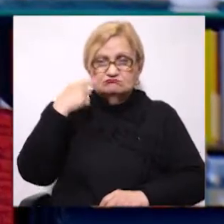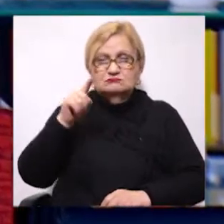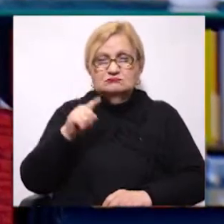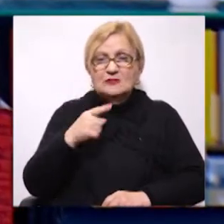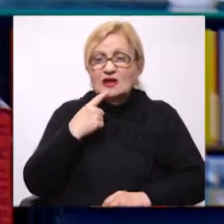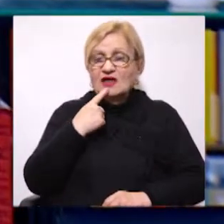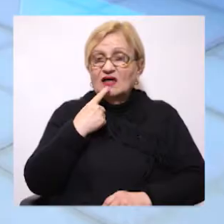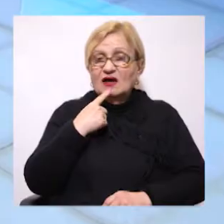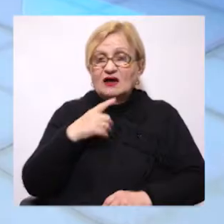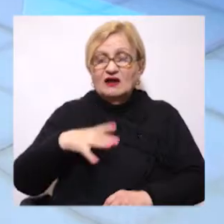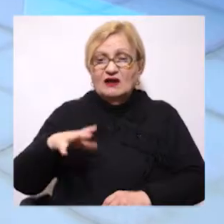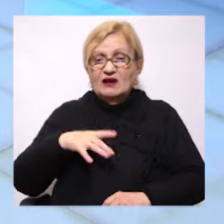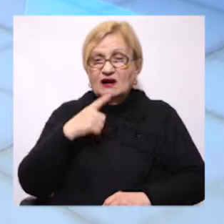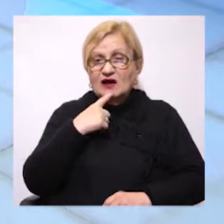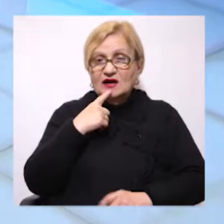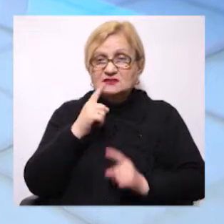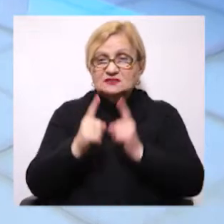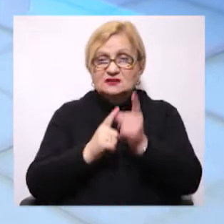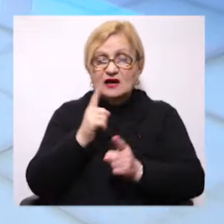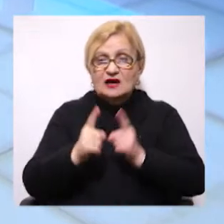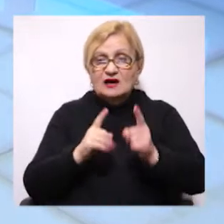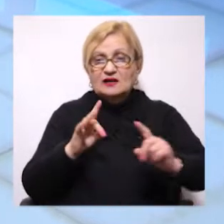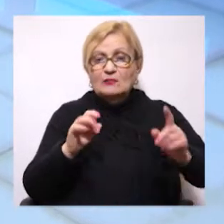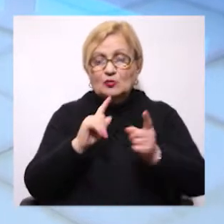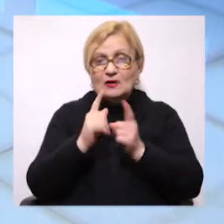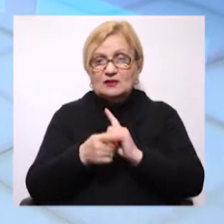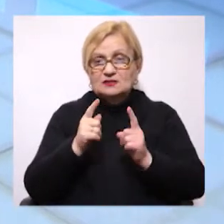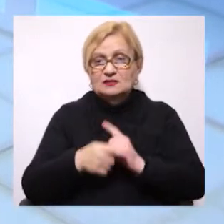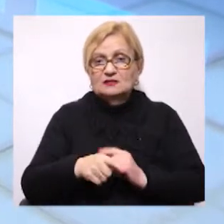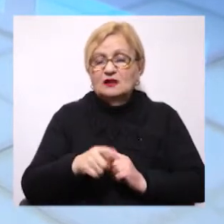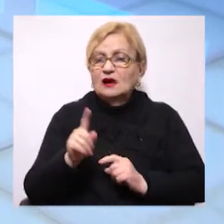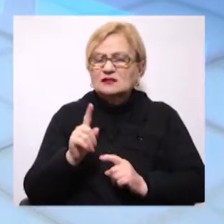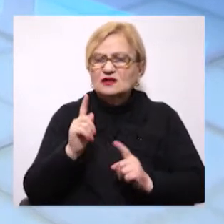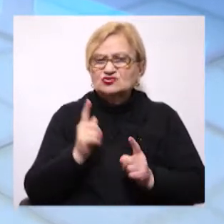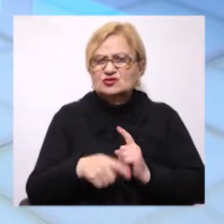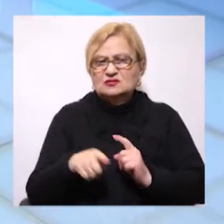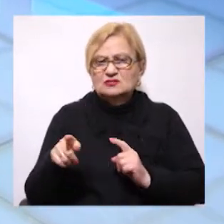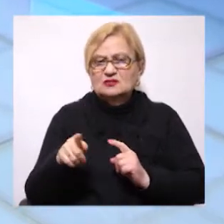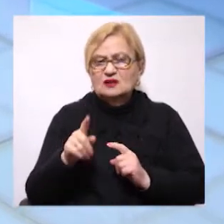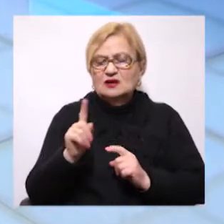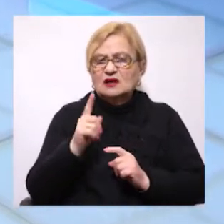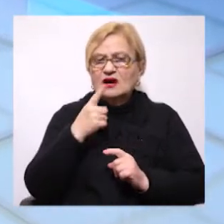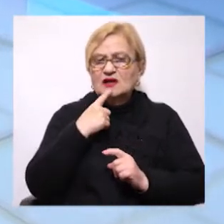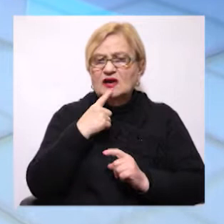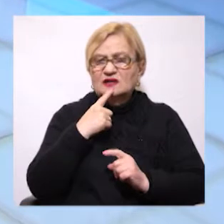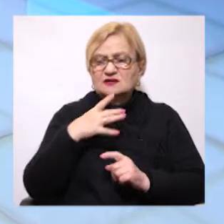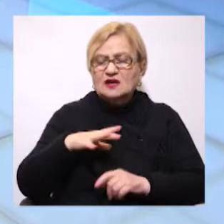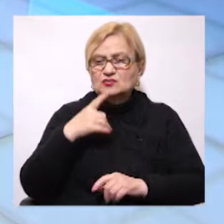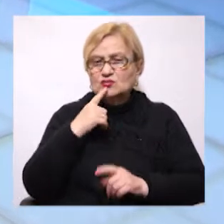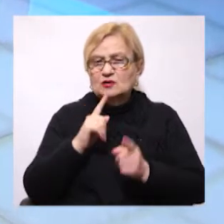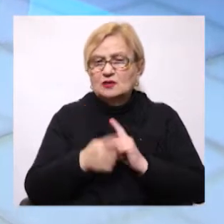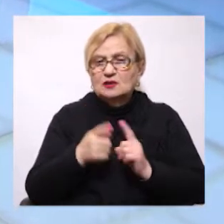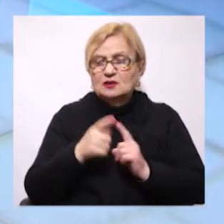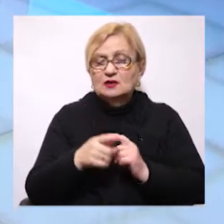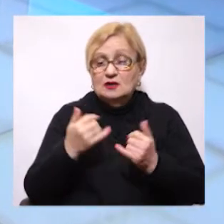რეფორმა. რეფორმა ნიშნავს გარდაქმნას. რა შეცვალა ილიამ, რას უწოდებთ ენის რეფორმას? ახლა